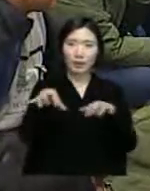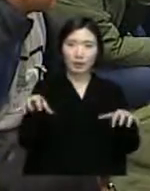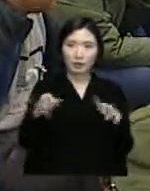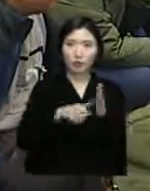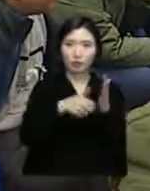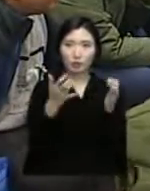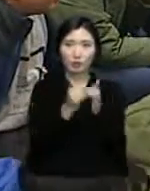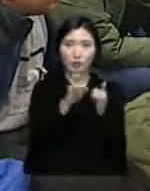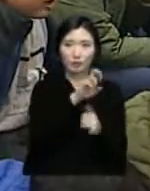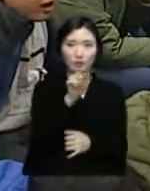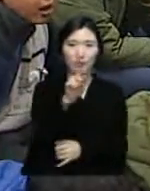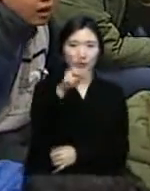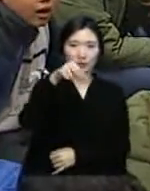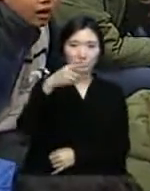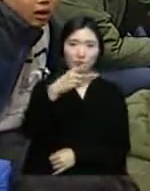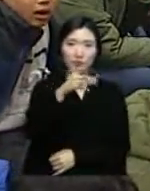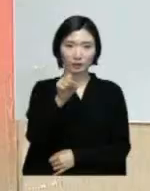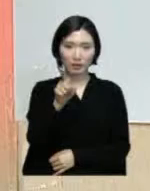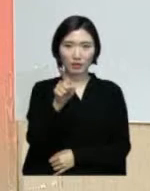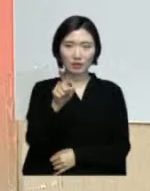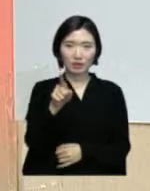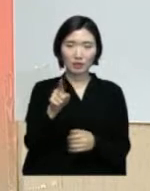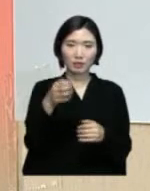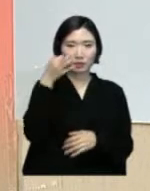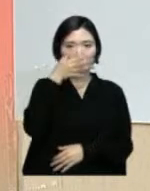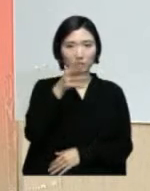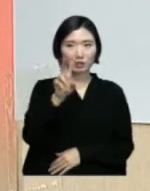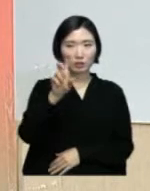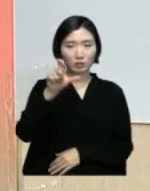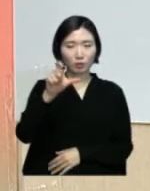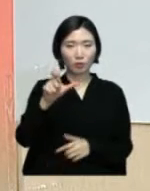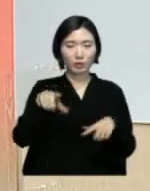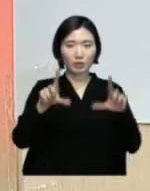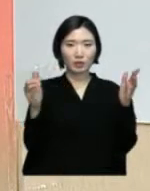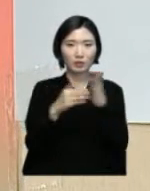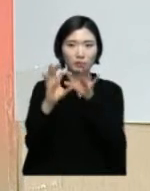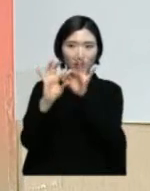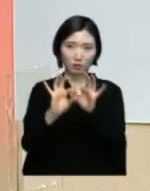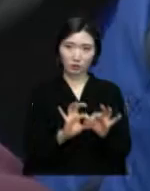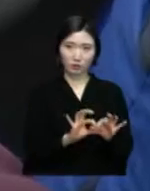의미로 마스타라고 정해졌으며 전시회는 오는 15일까지 계속됩니다.